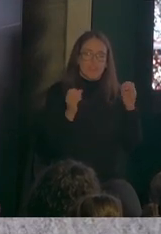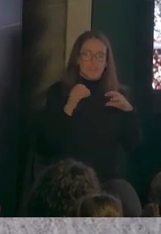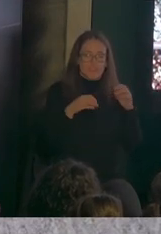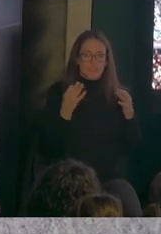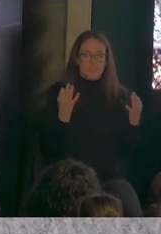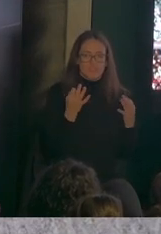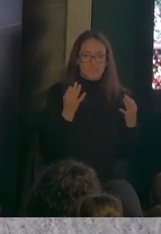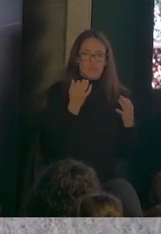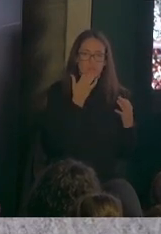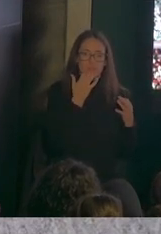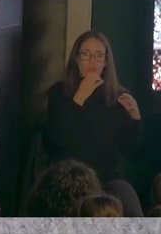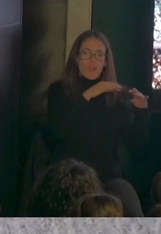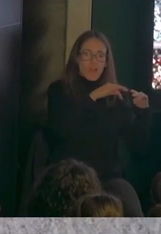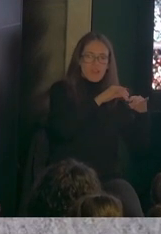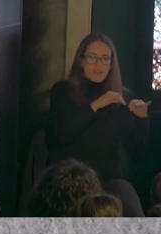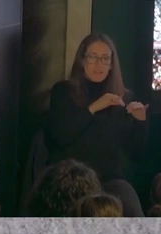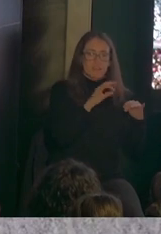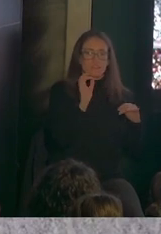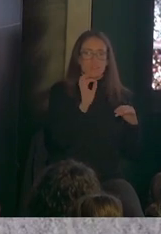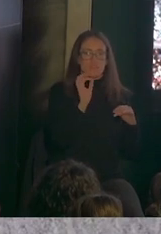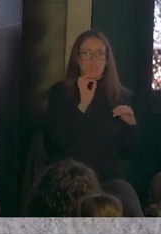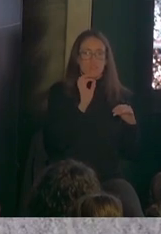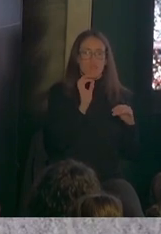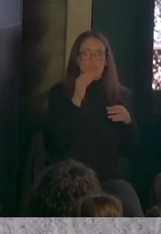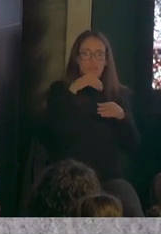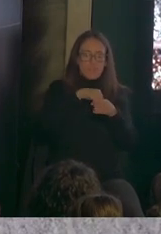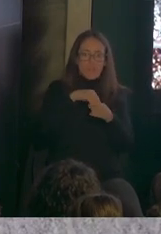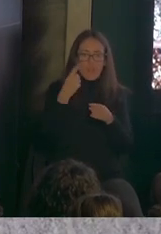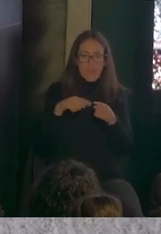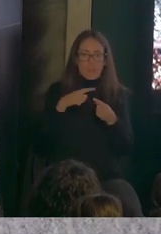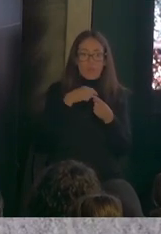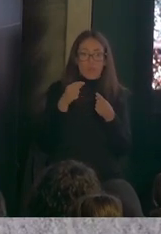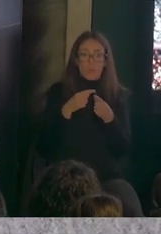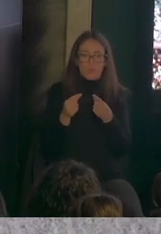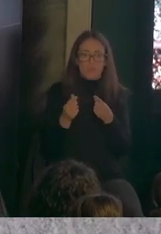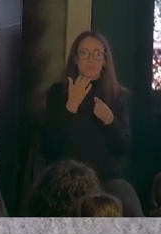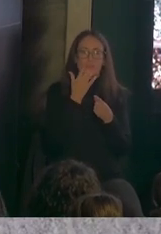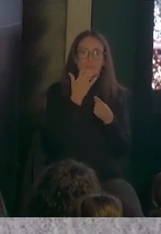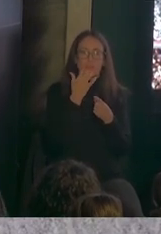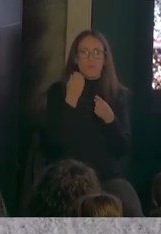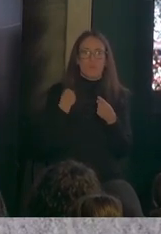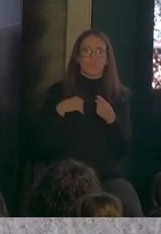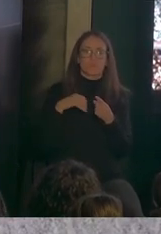les farines o els ingredients que poden contenir gluten, doncs farines de quinoa,